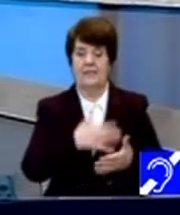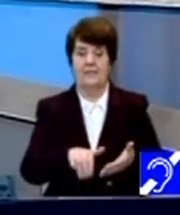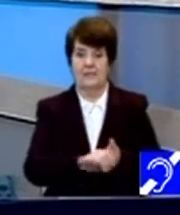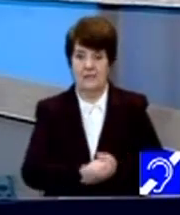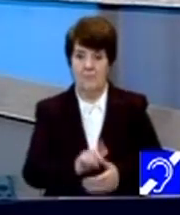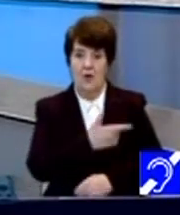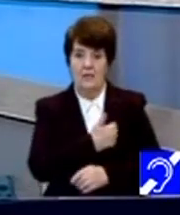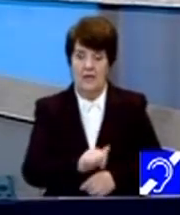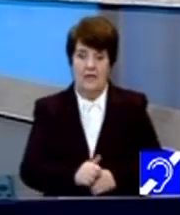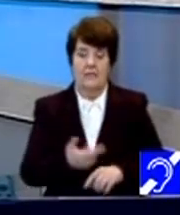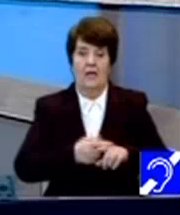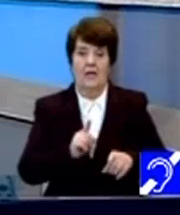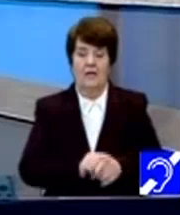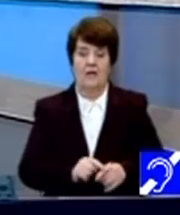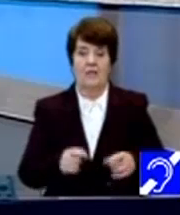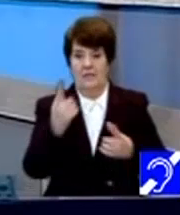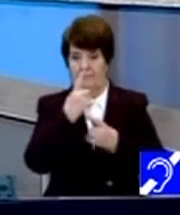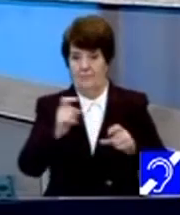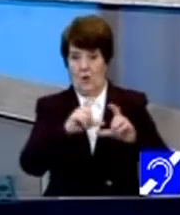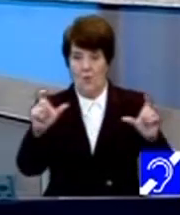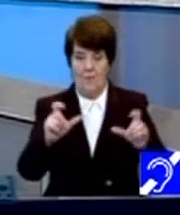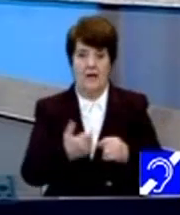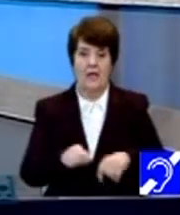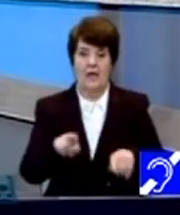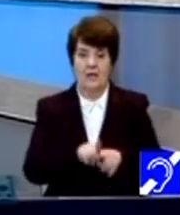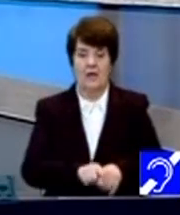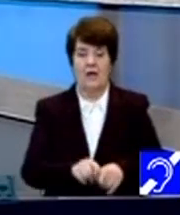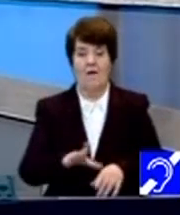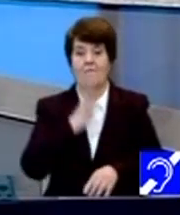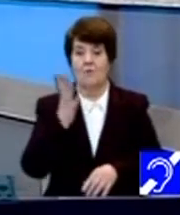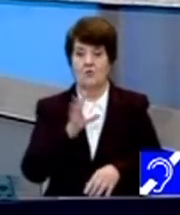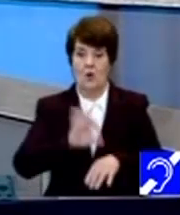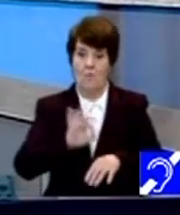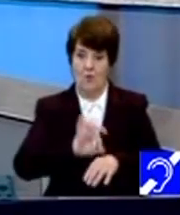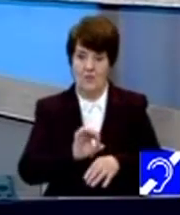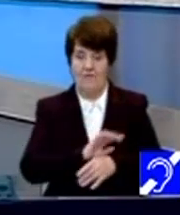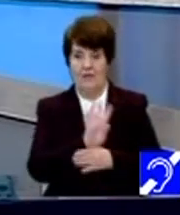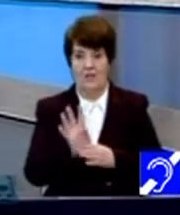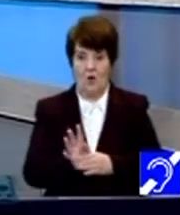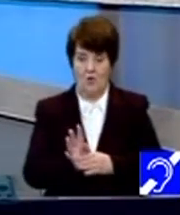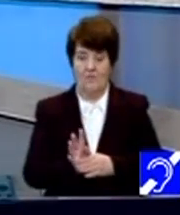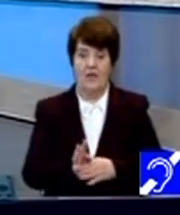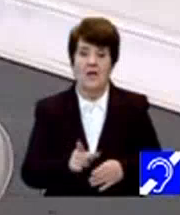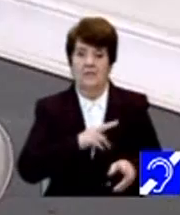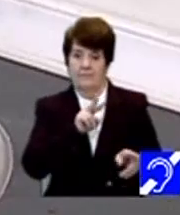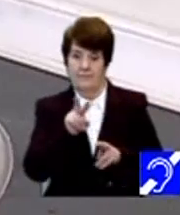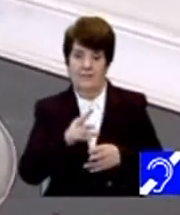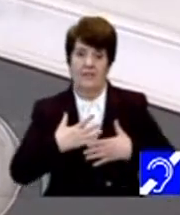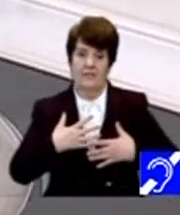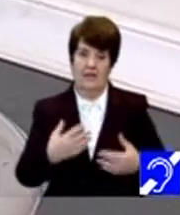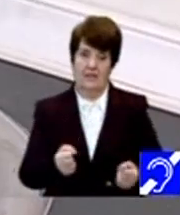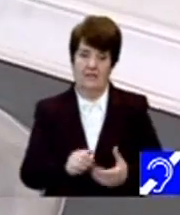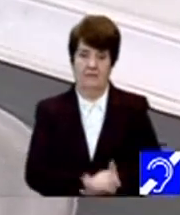specialiștilor din sistemul sanitar, care au organizat o campanie de informare pentru a ajuta pe foștii bolnavi de COVID să-și fortifice starea de